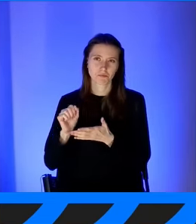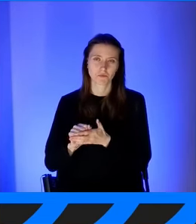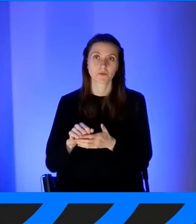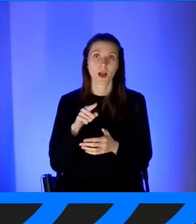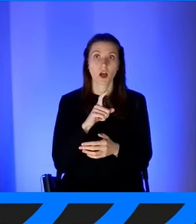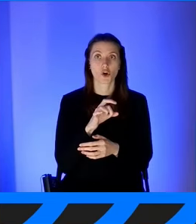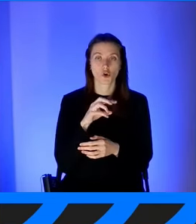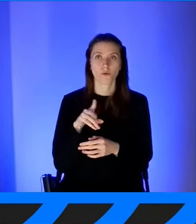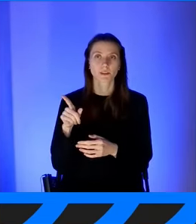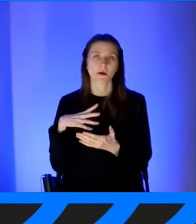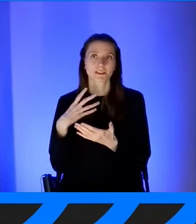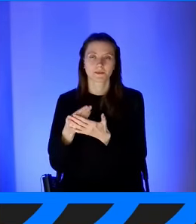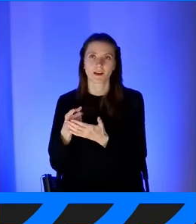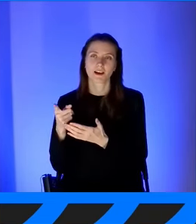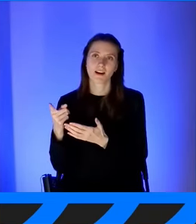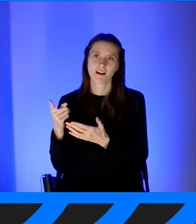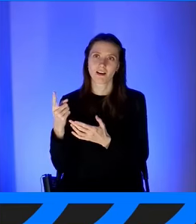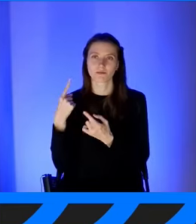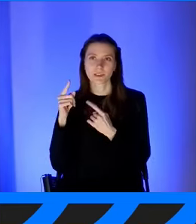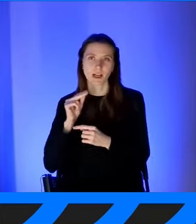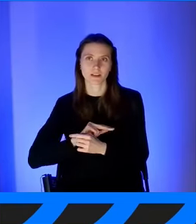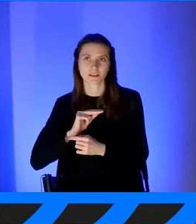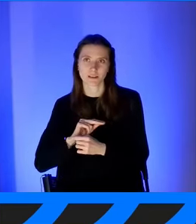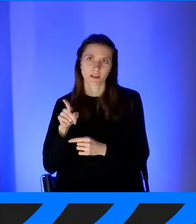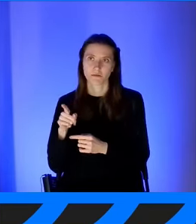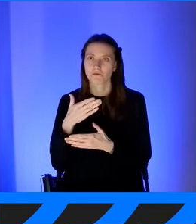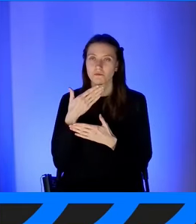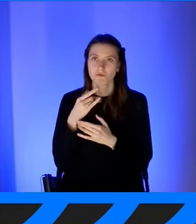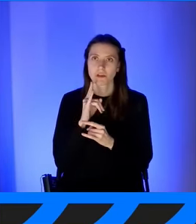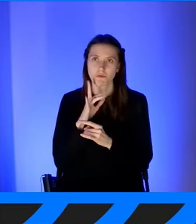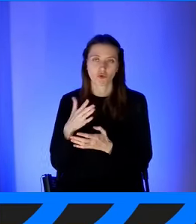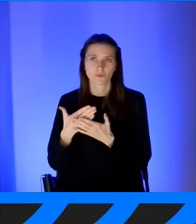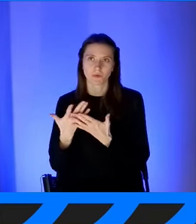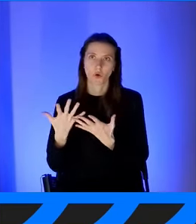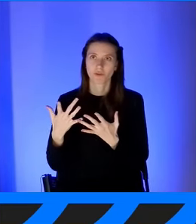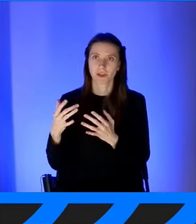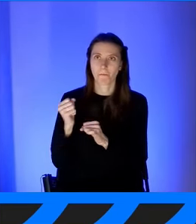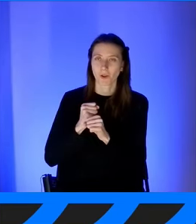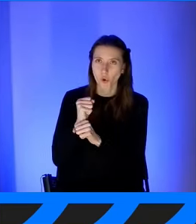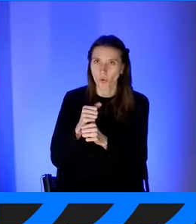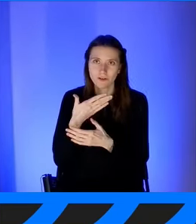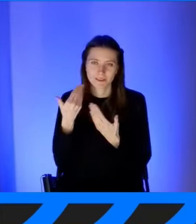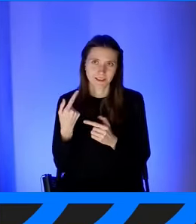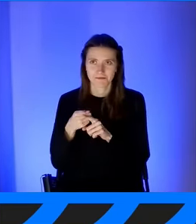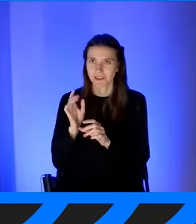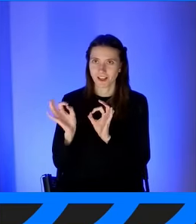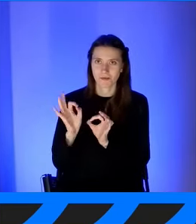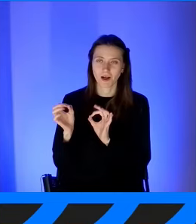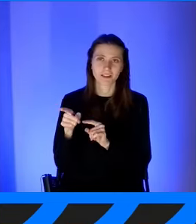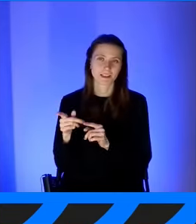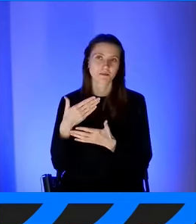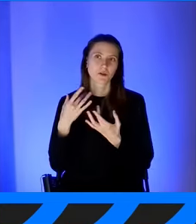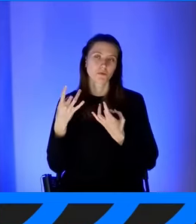Где-то, понятно, мы не можем поморгать фонариком на десктопе, потому что его просто нет или вибромоторчика нет. Это нормально. Здесь мы возвращаем просто,